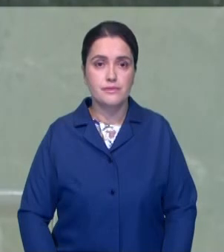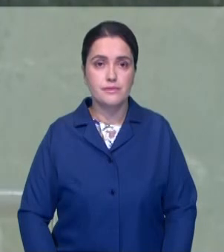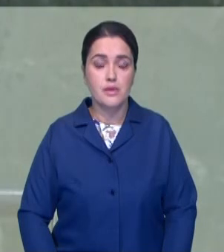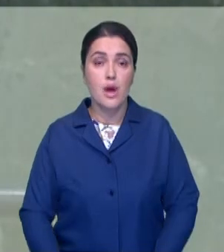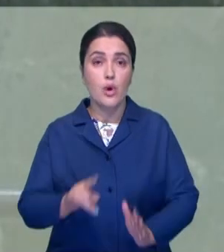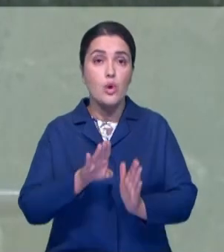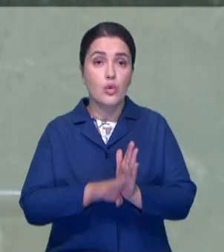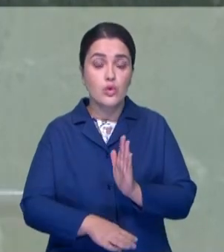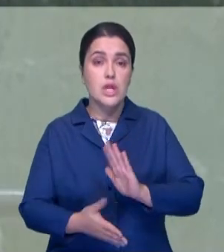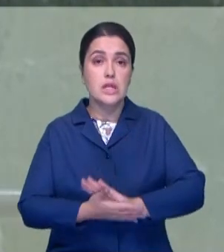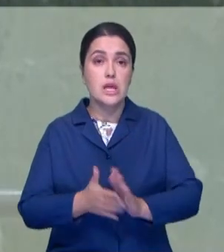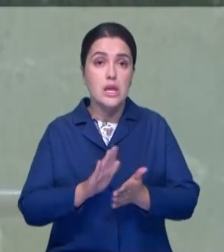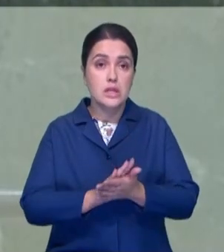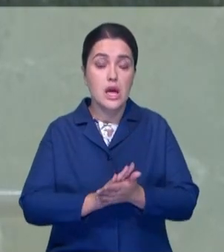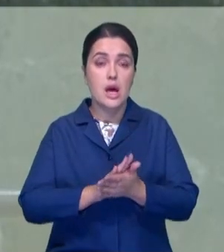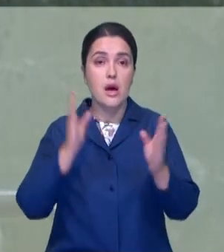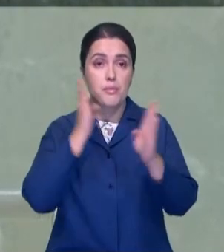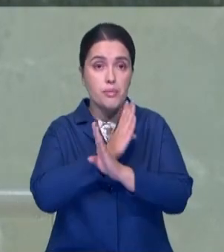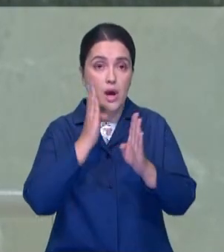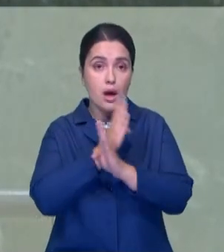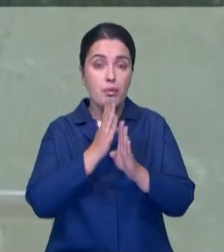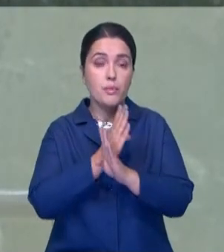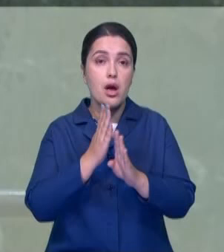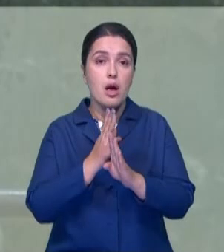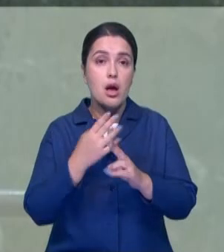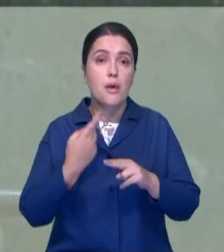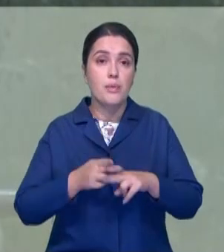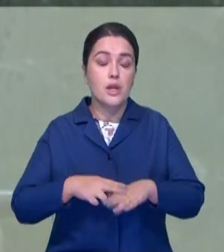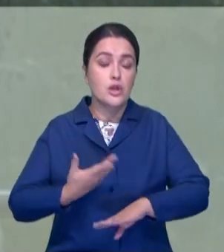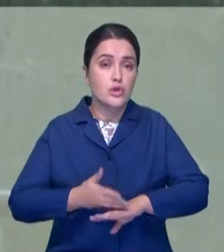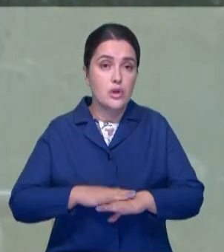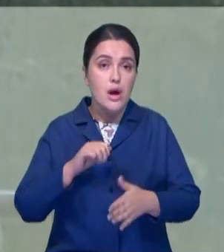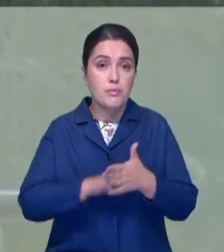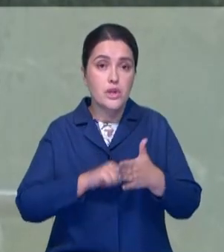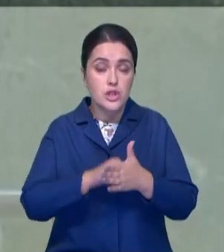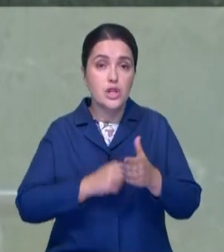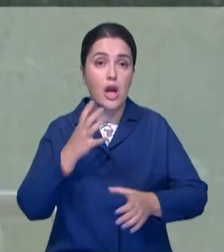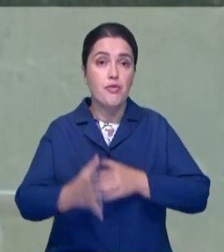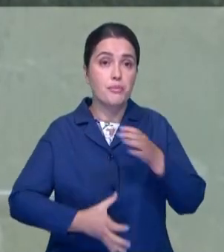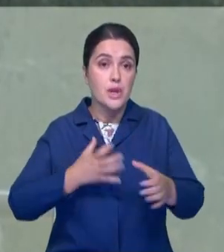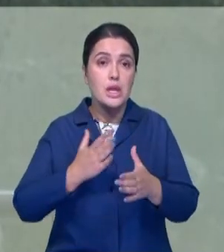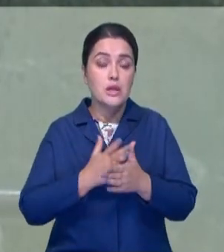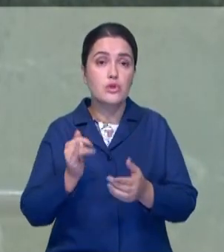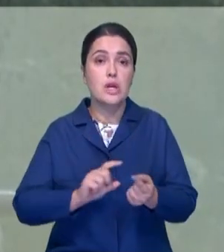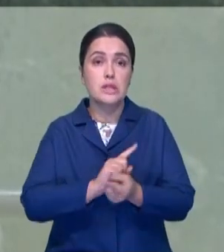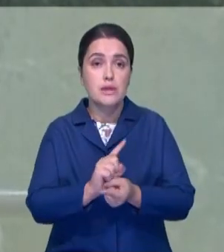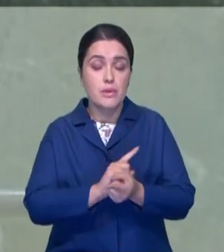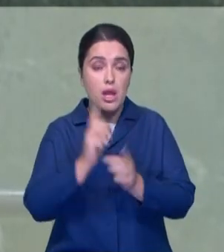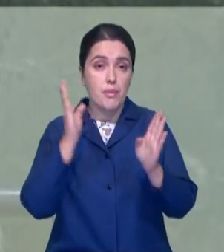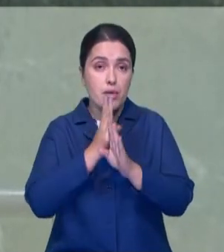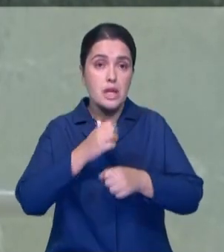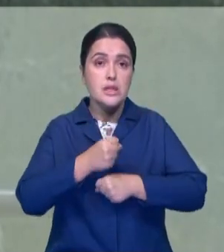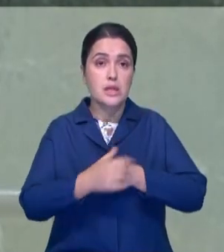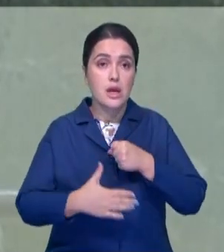Ухудшение состояния окружающей среды стало одним из самых дестабилизирующих факторов в мире. Воздействие изменения климата в Центральной